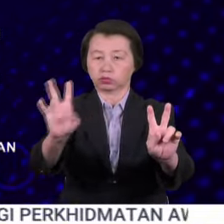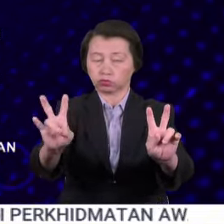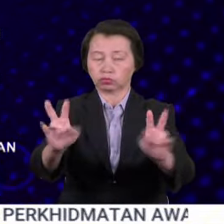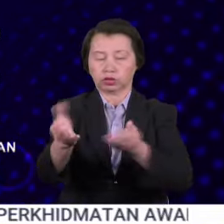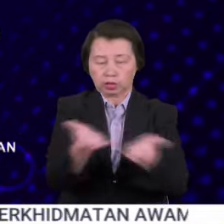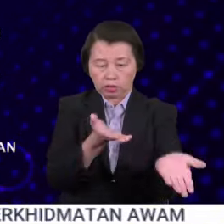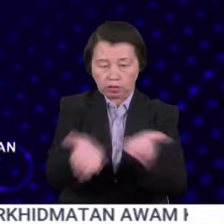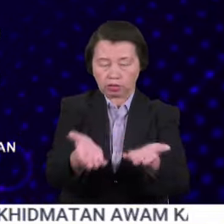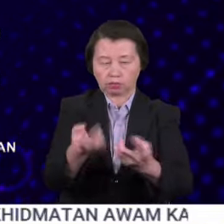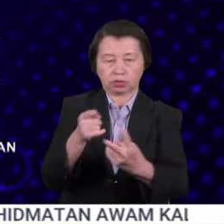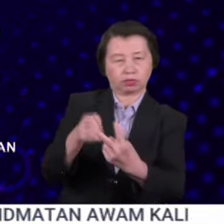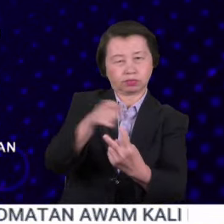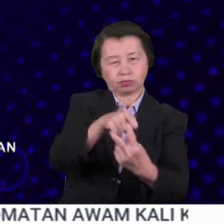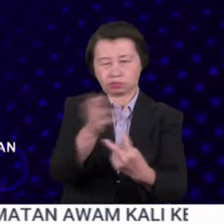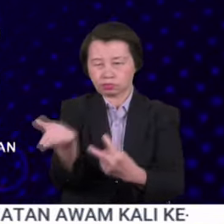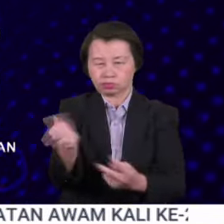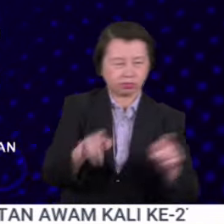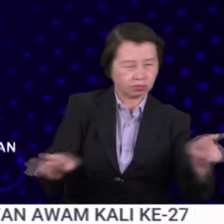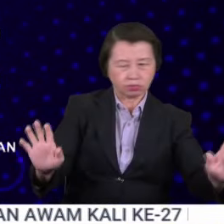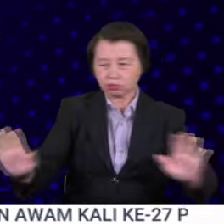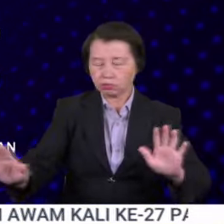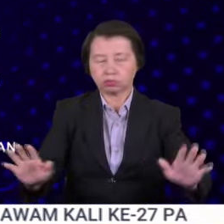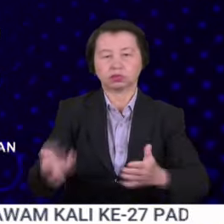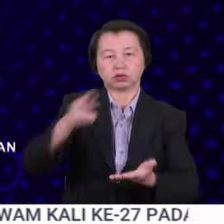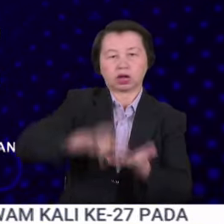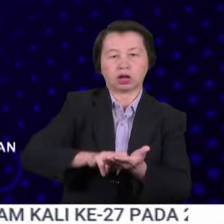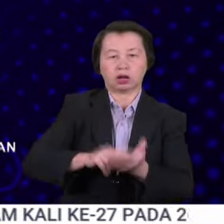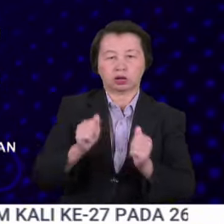2,697 khidmat perantaraan didaftarkan dengan